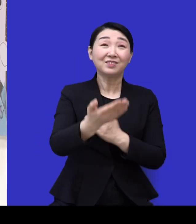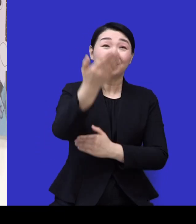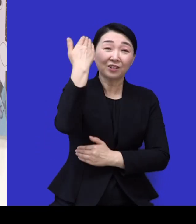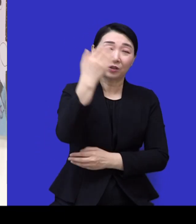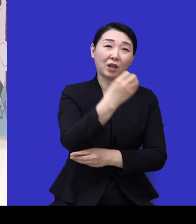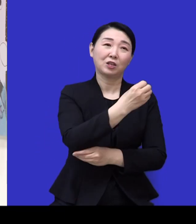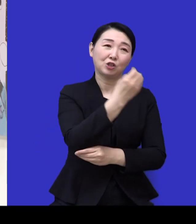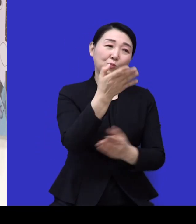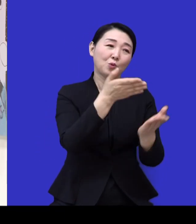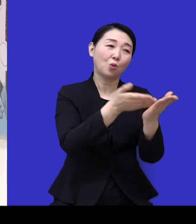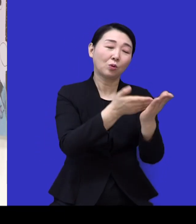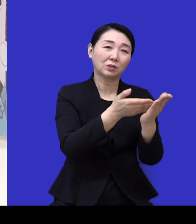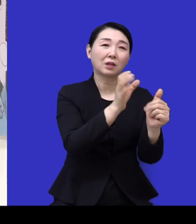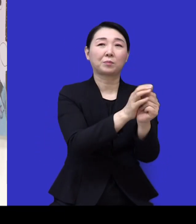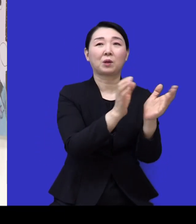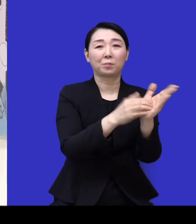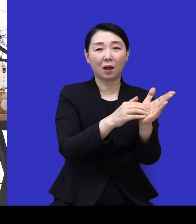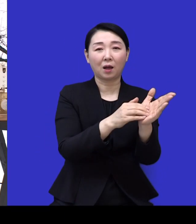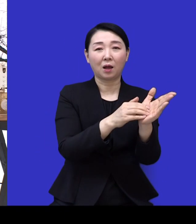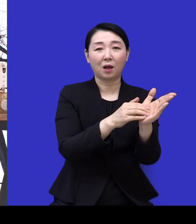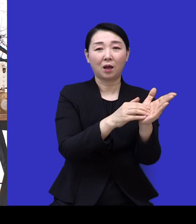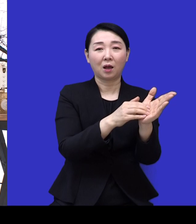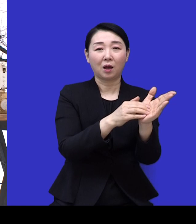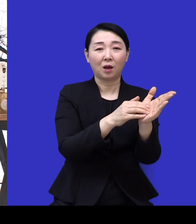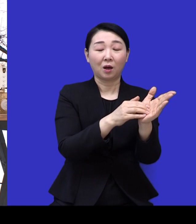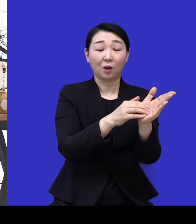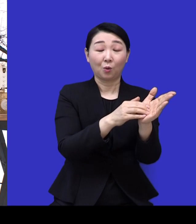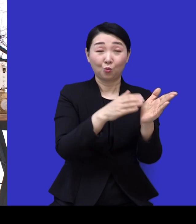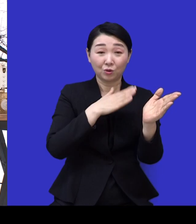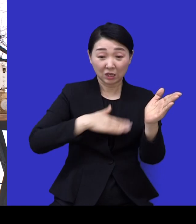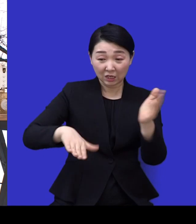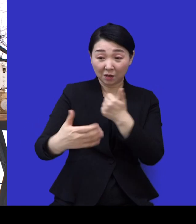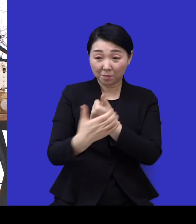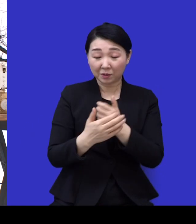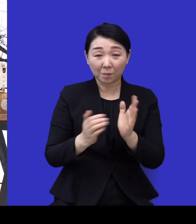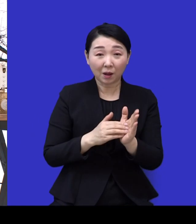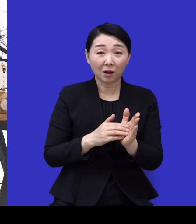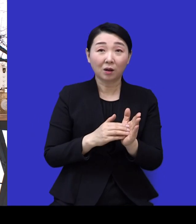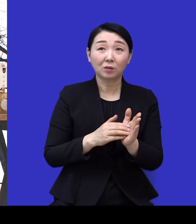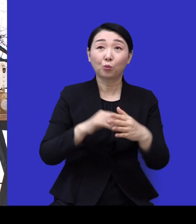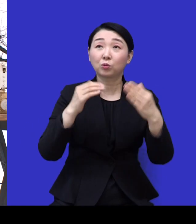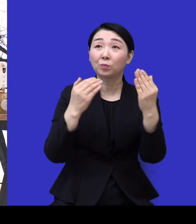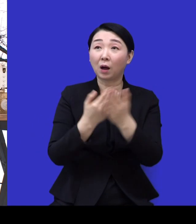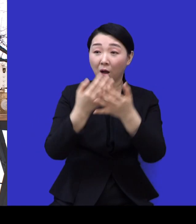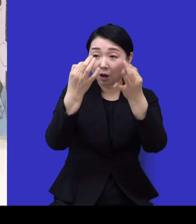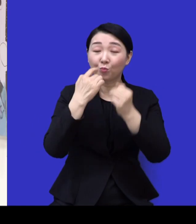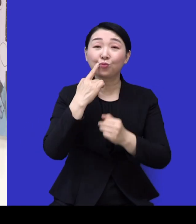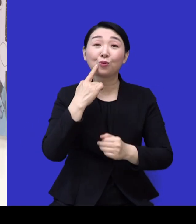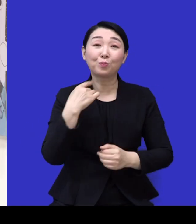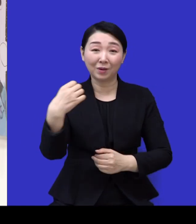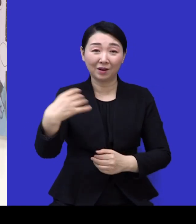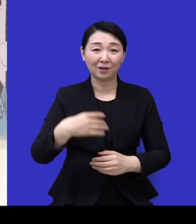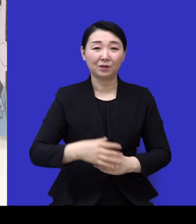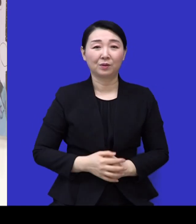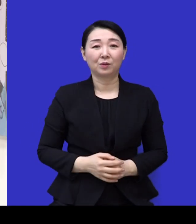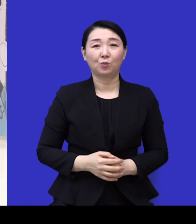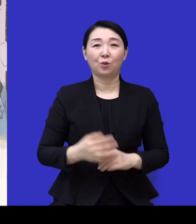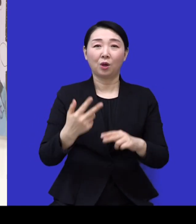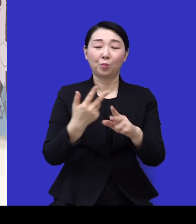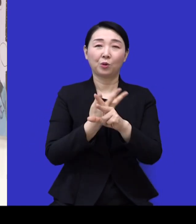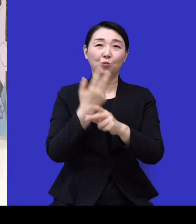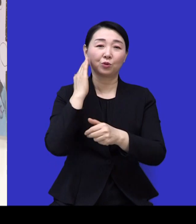네. 저희가 그 일을 맡았어요. 그러니까 막 오. 다들 막 너무너무 부러워했죠. 예. 그리고 매주